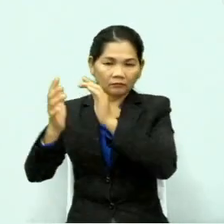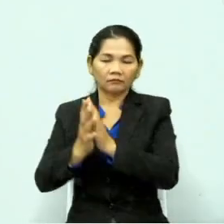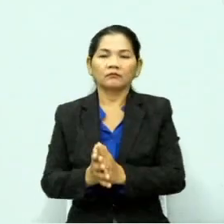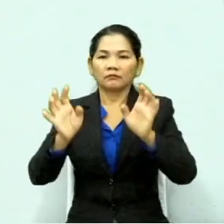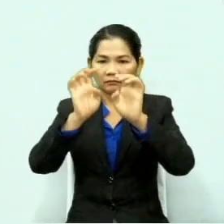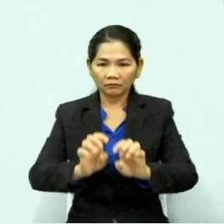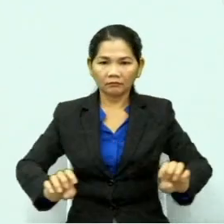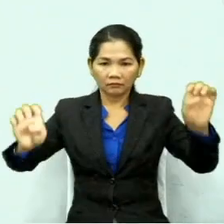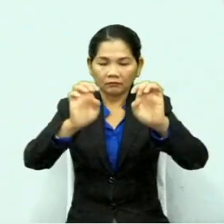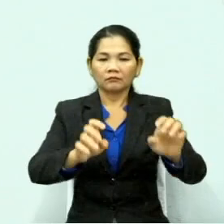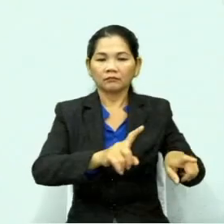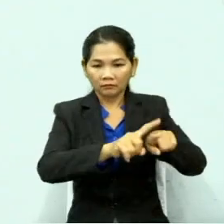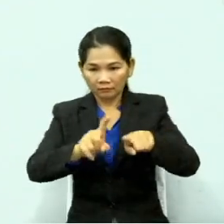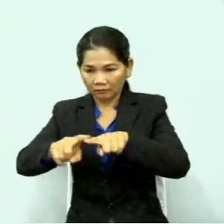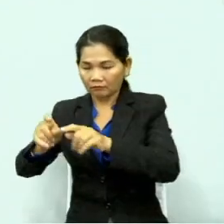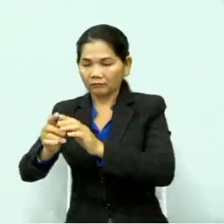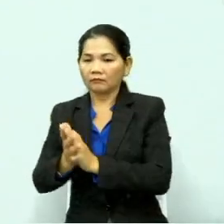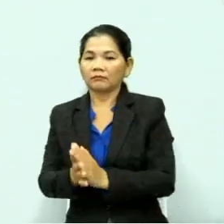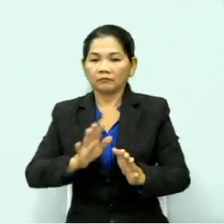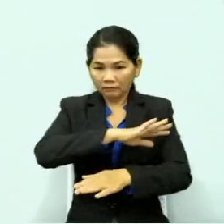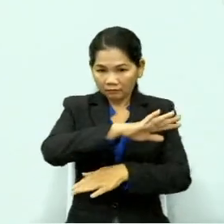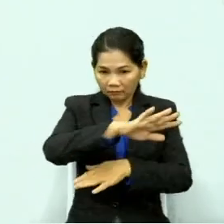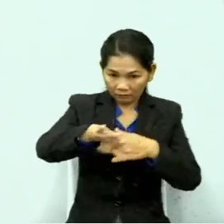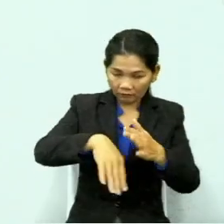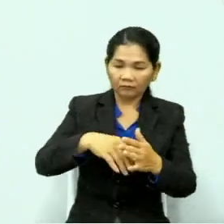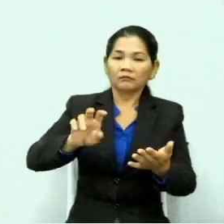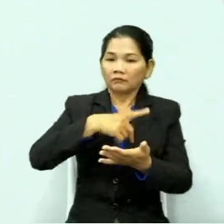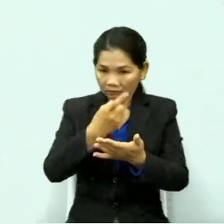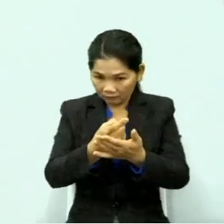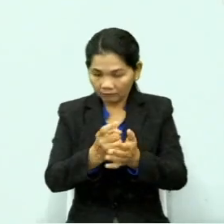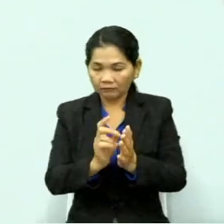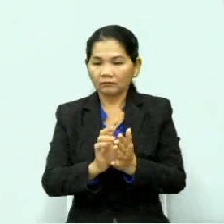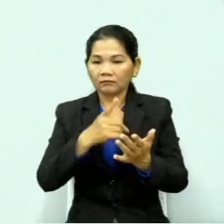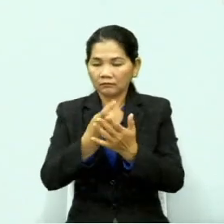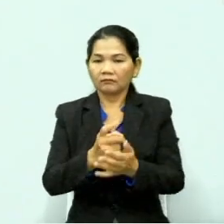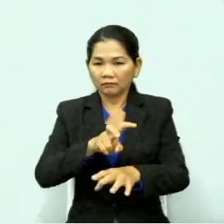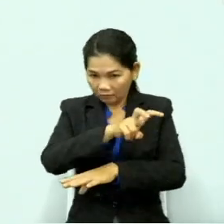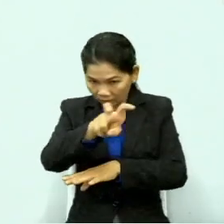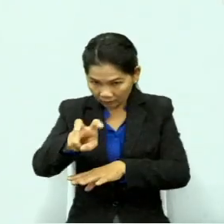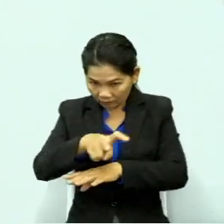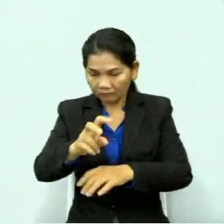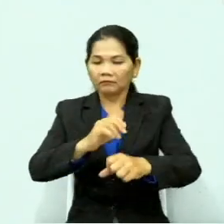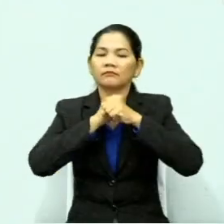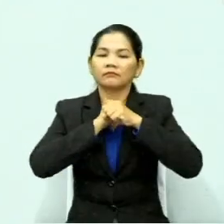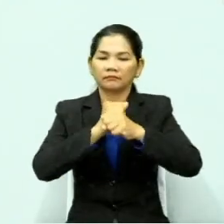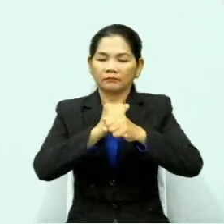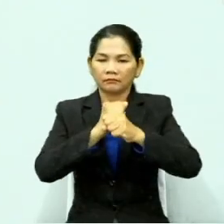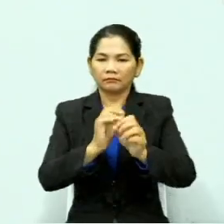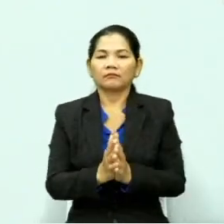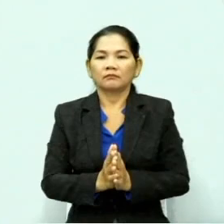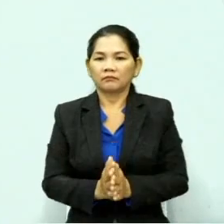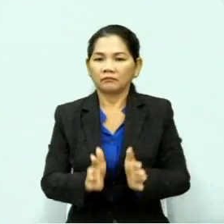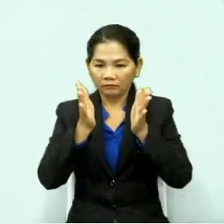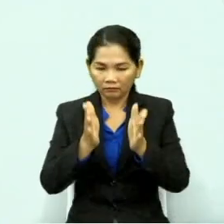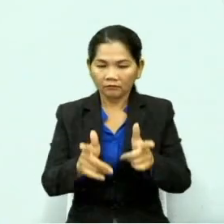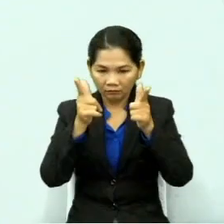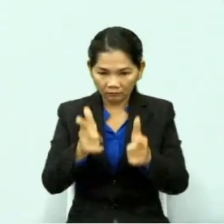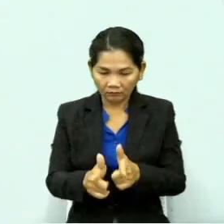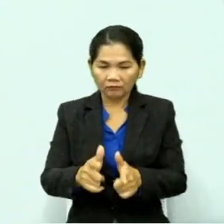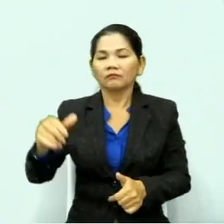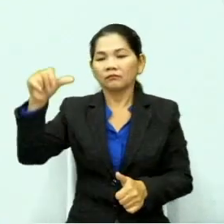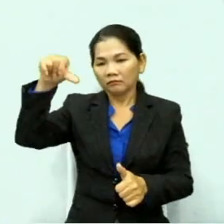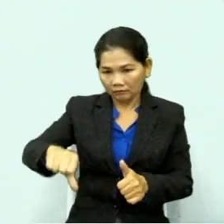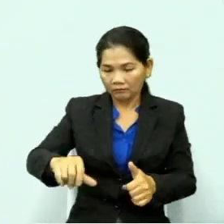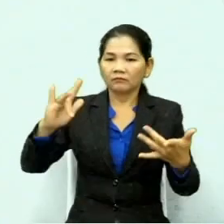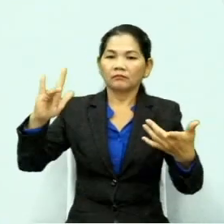mà chịu xem xén cứ dân tặng ăn ní trời châu rốn chà thai rẻ xa cá pía mình ao chun à cỡ chà